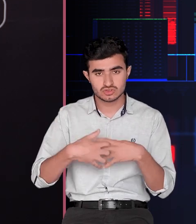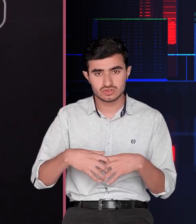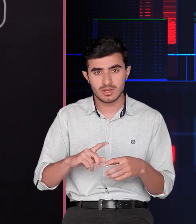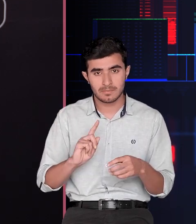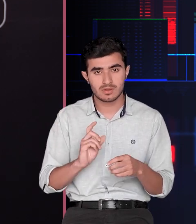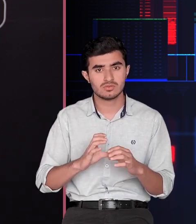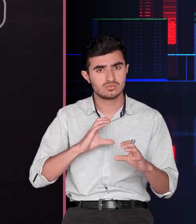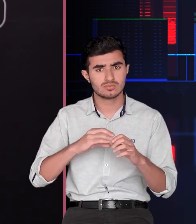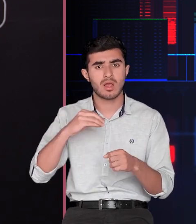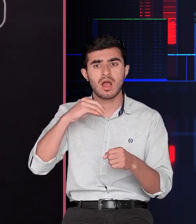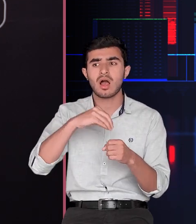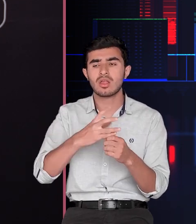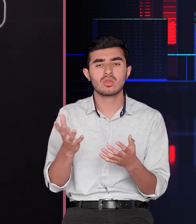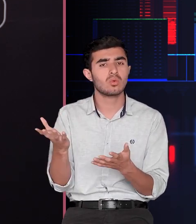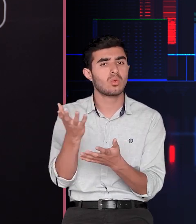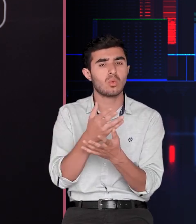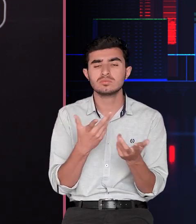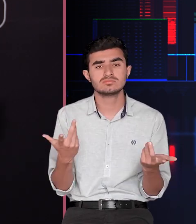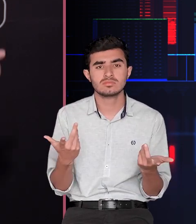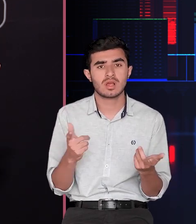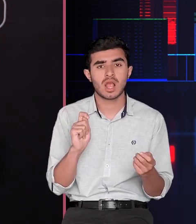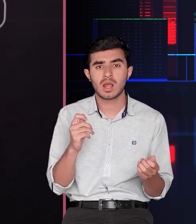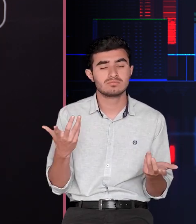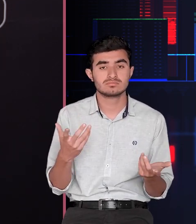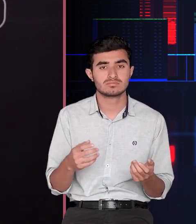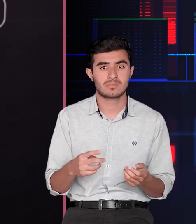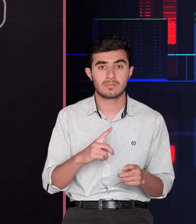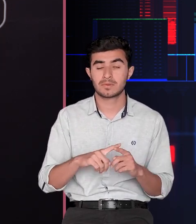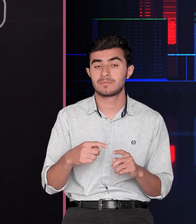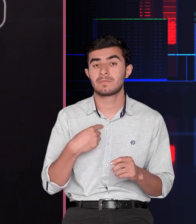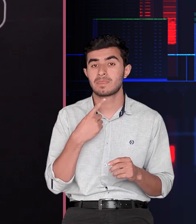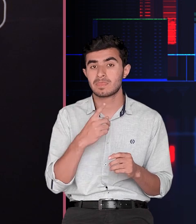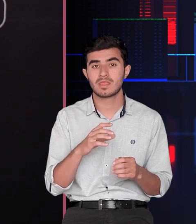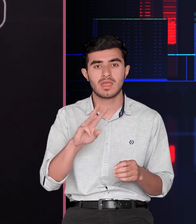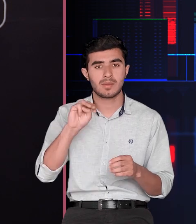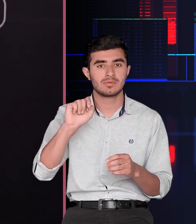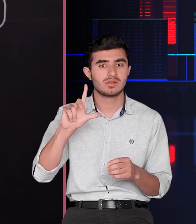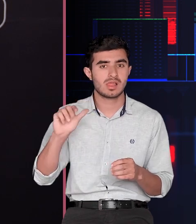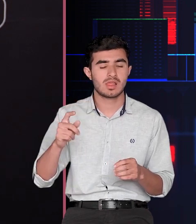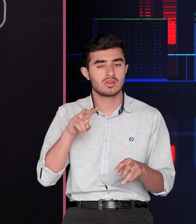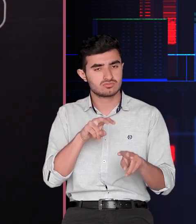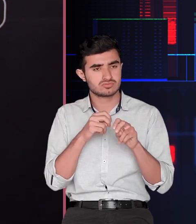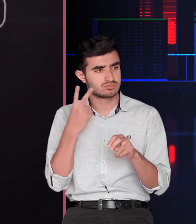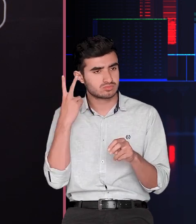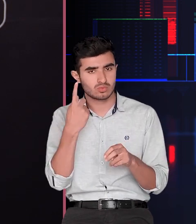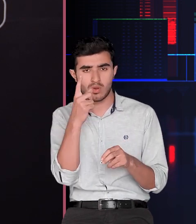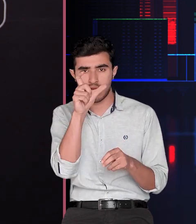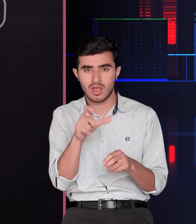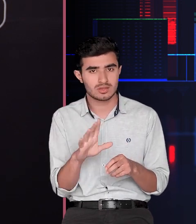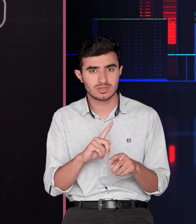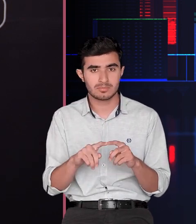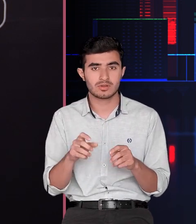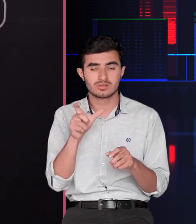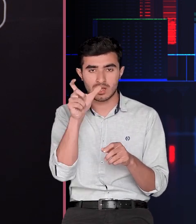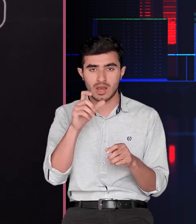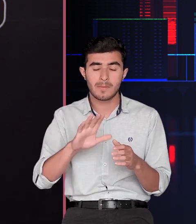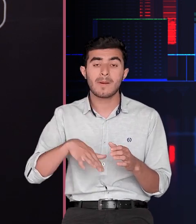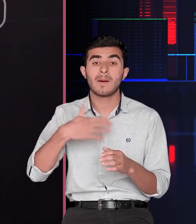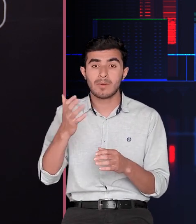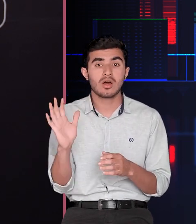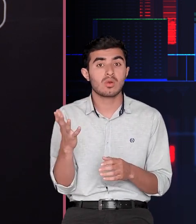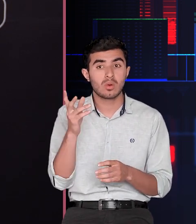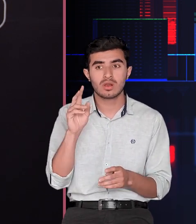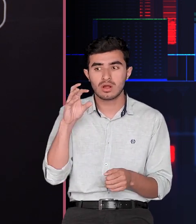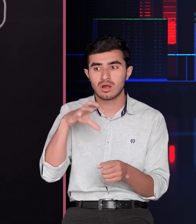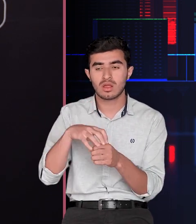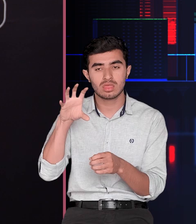मैं अक्सर कहता हूँ कि मेला खाली वो नहीं है, मेला इसके बाहर बहुत कुछ होता है जिसको बहुत कम लोगों ने डॉक्यूमेंट किया। तो मेरी